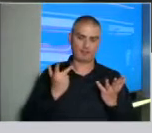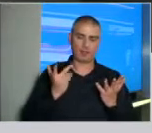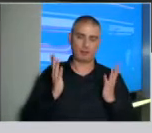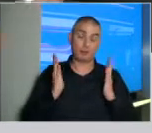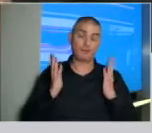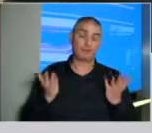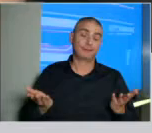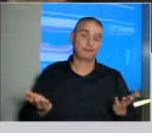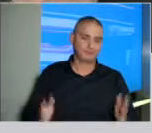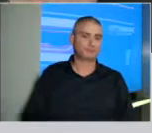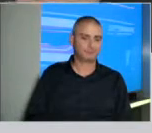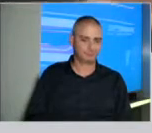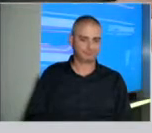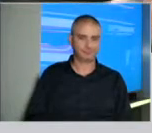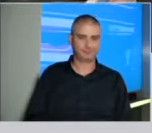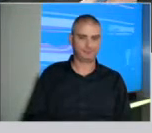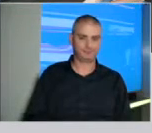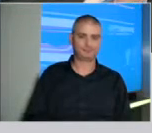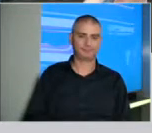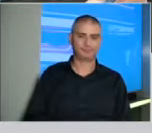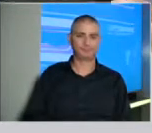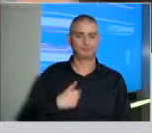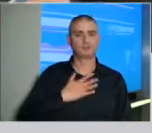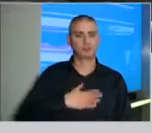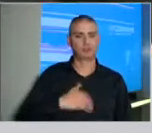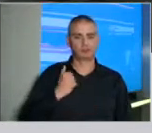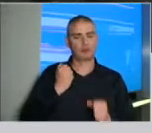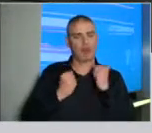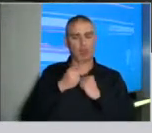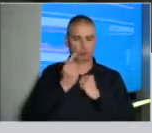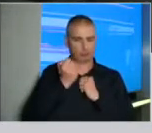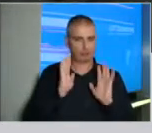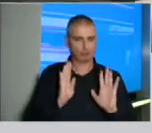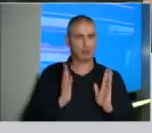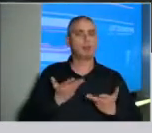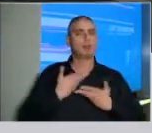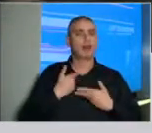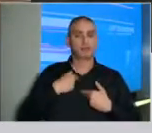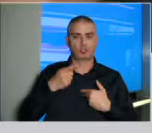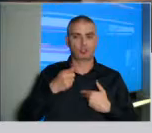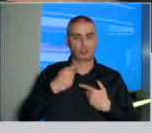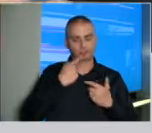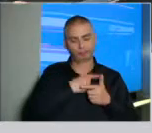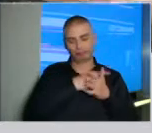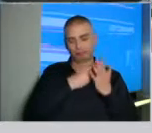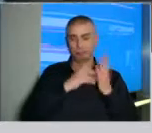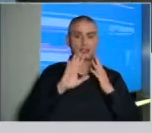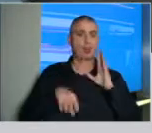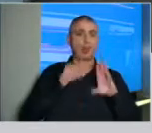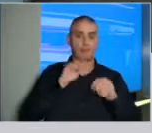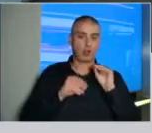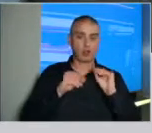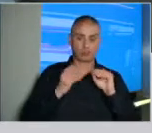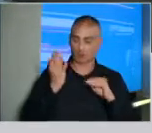much. טוב, אני רוצה עכשיו להקשות עליך, ותן לי, כשאתה ככה סוקר את מערכת הבחירות,